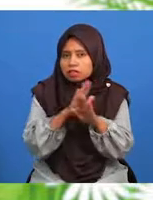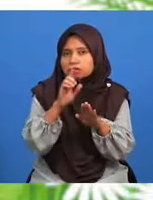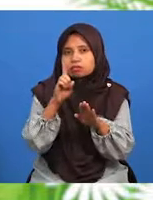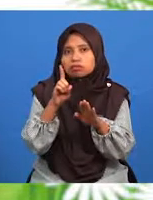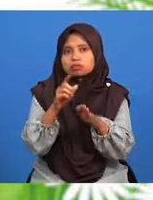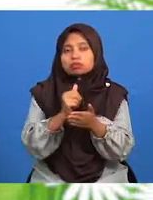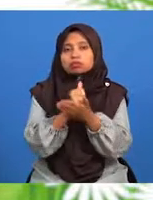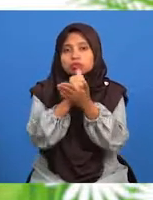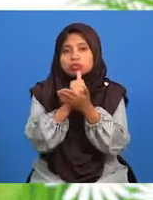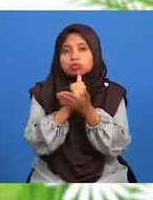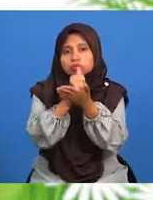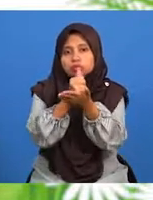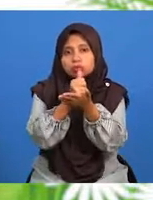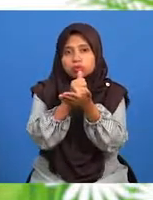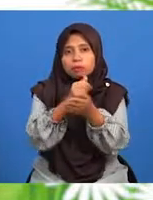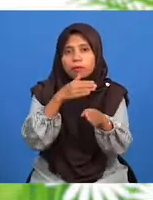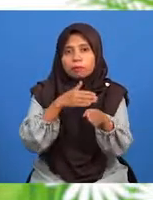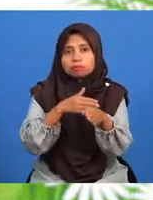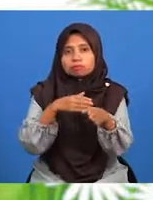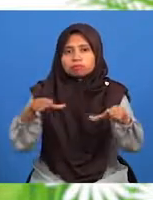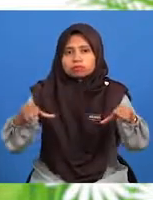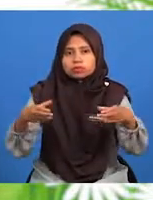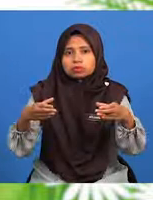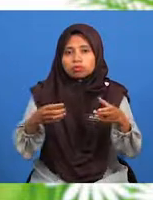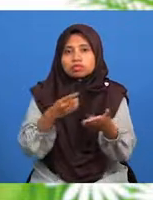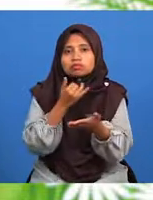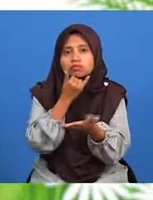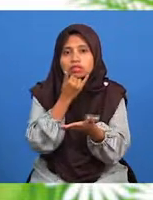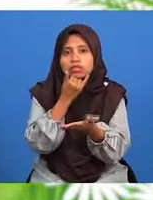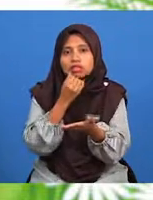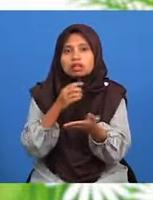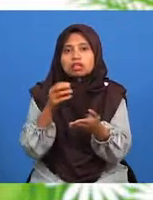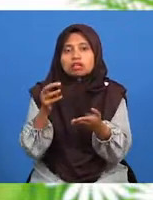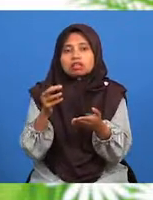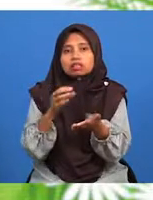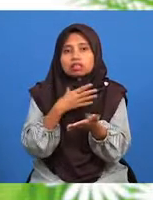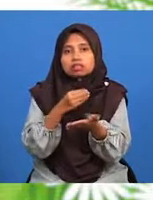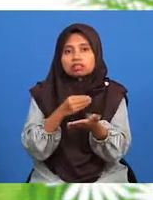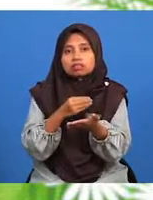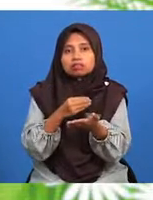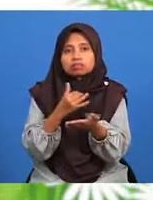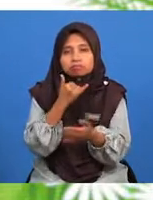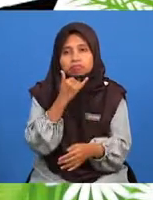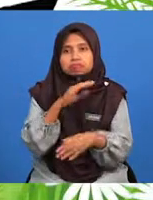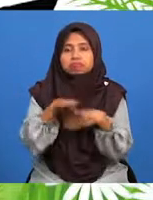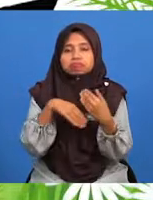kamu bertolong-tolongan pada melakukan dosa atau maksiat dan pencerobohan.